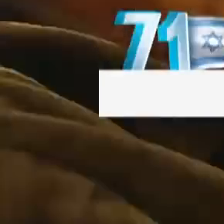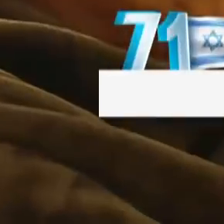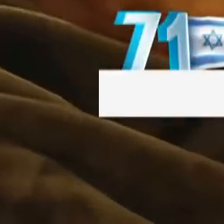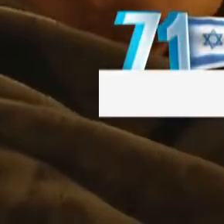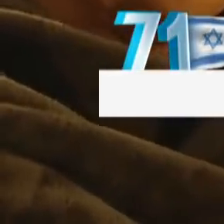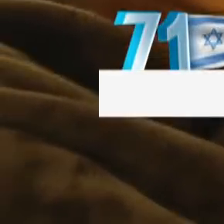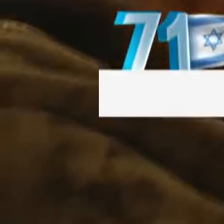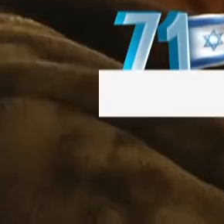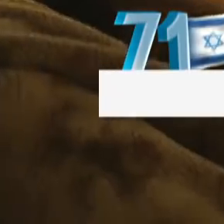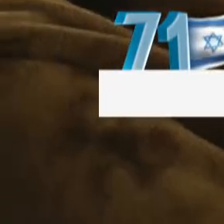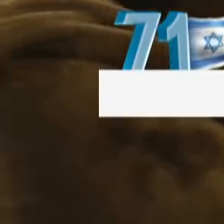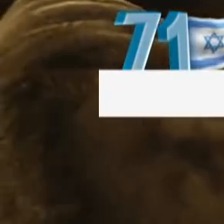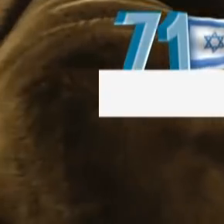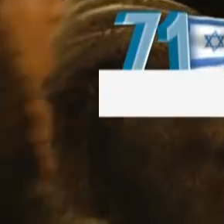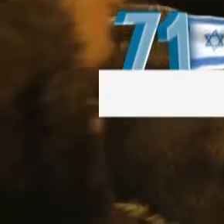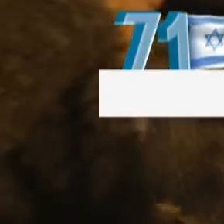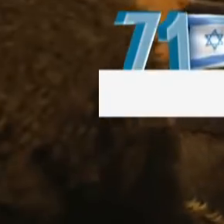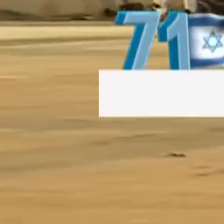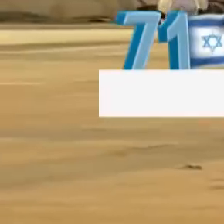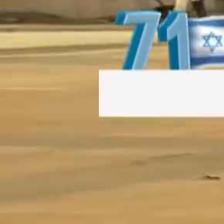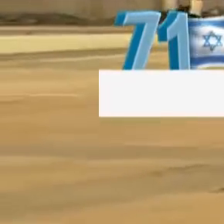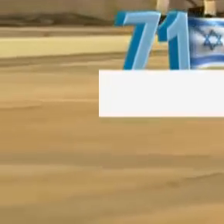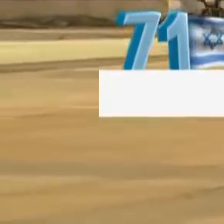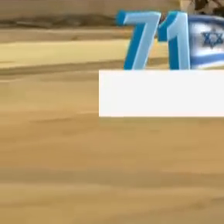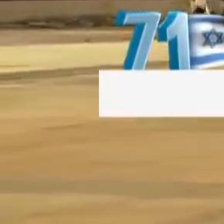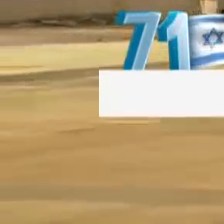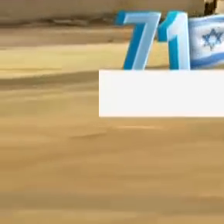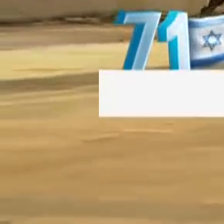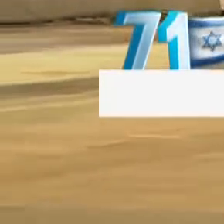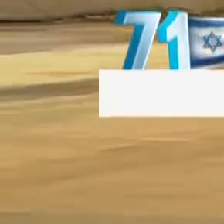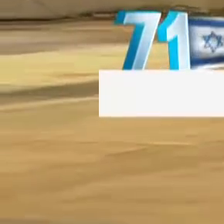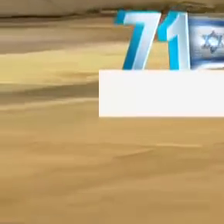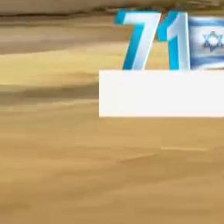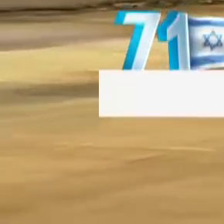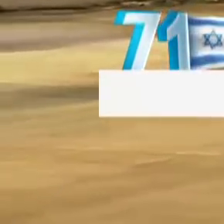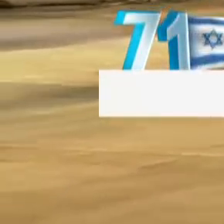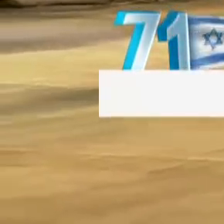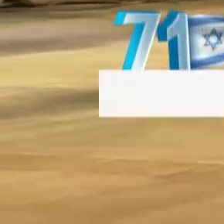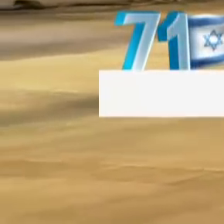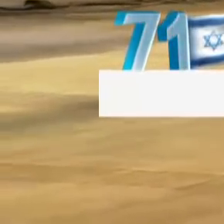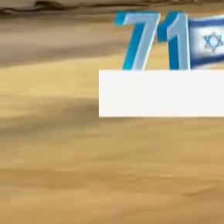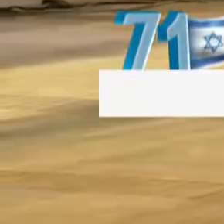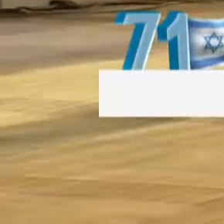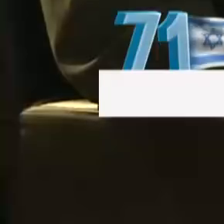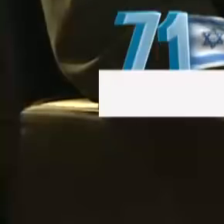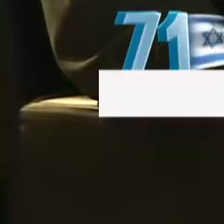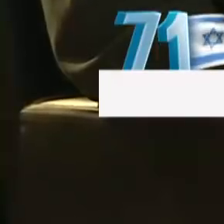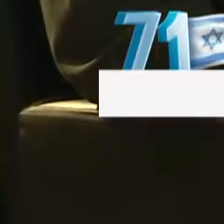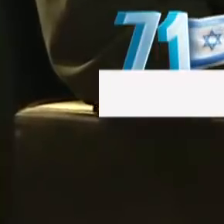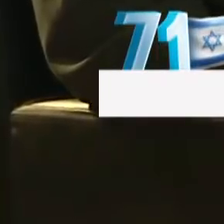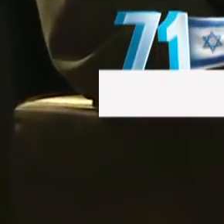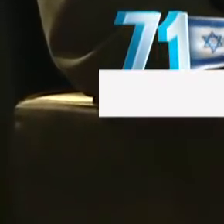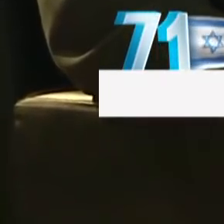באומל, שעצמותיו הובאו לישראל לפני כמה שבועות. זה אולי אחד מהרגעים המרגשים כאן בטקס,